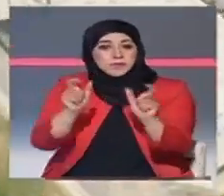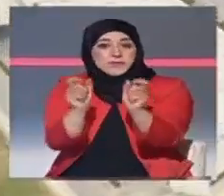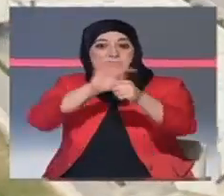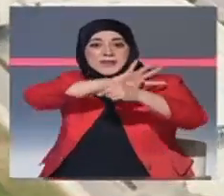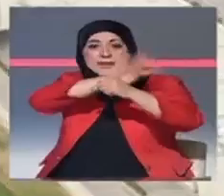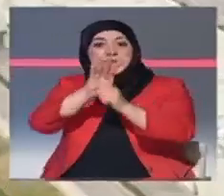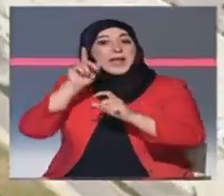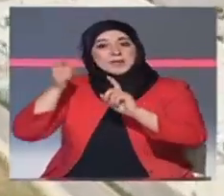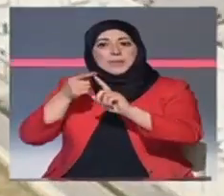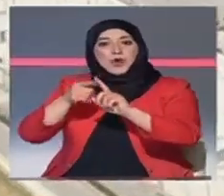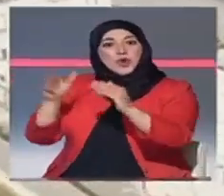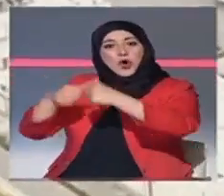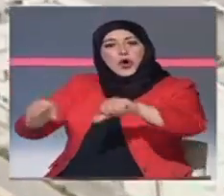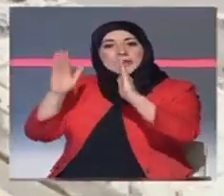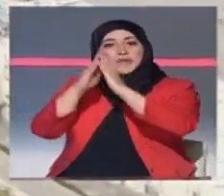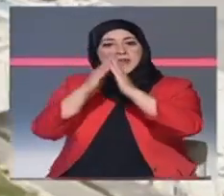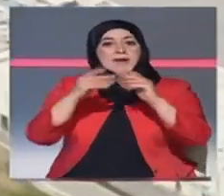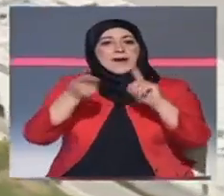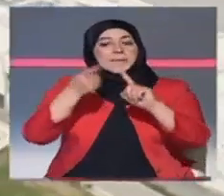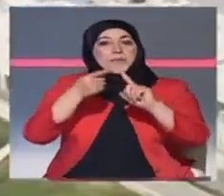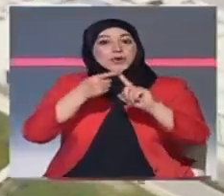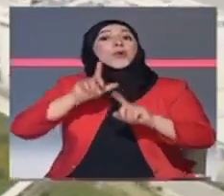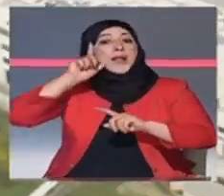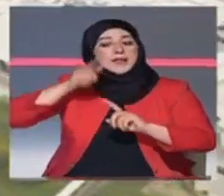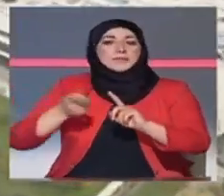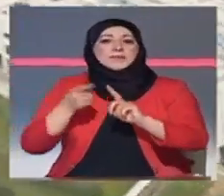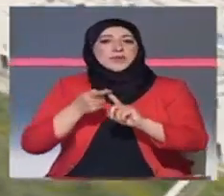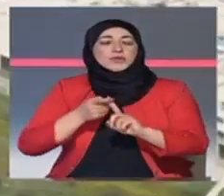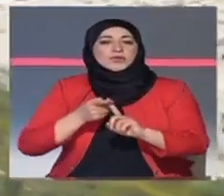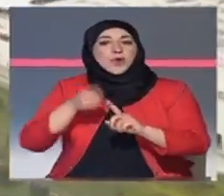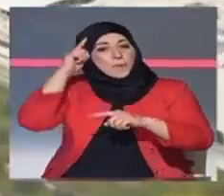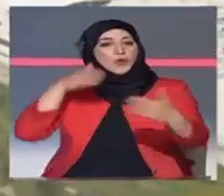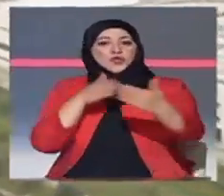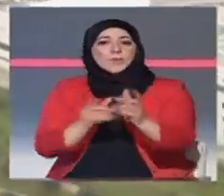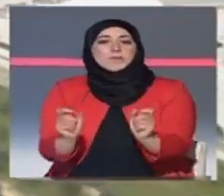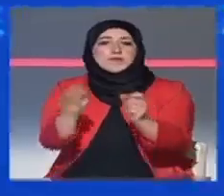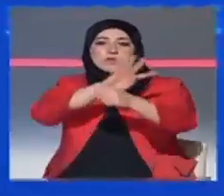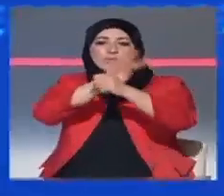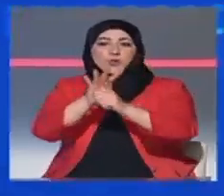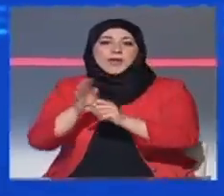أن الالتزام بالحجر الصحي التام وسيلة فعالة لمنع انتشار العدوى.